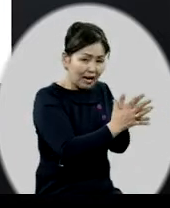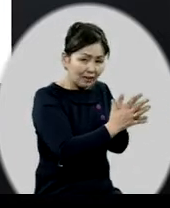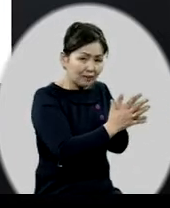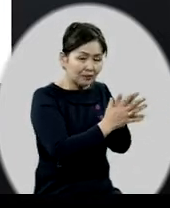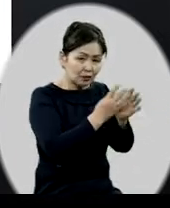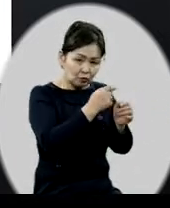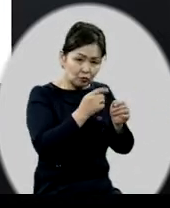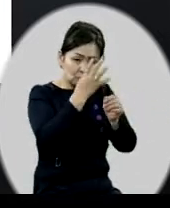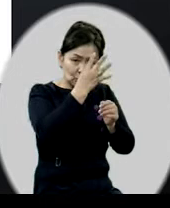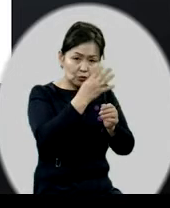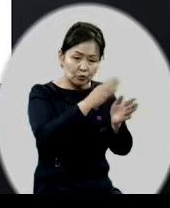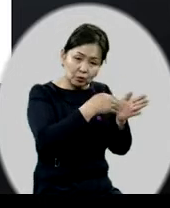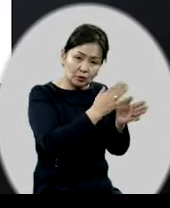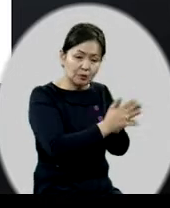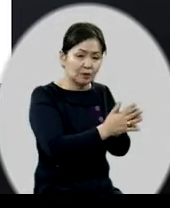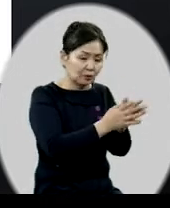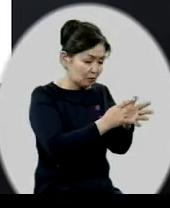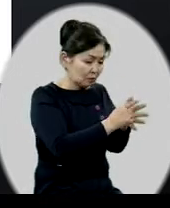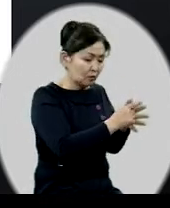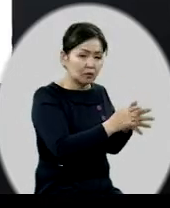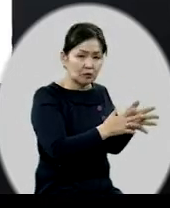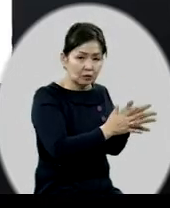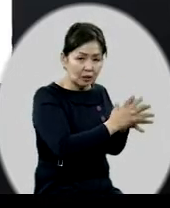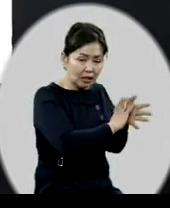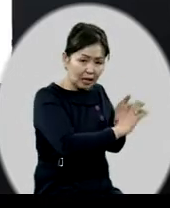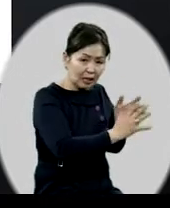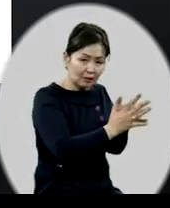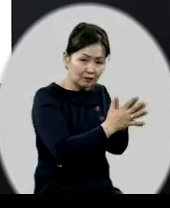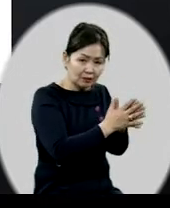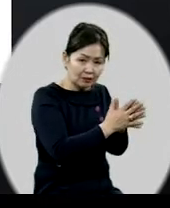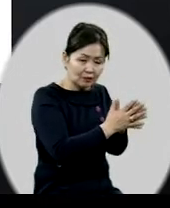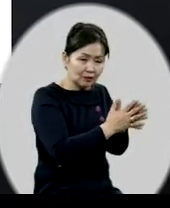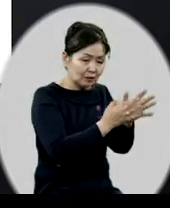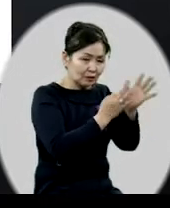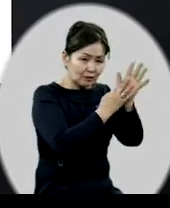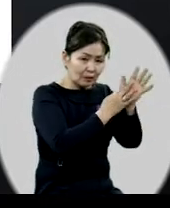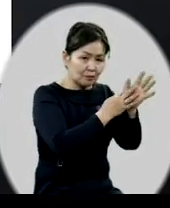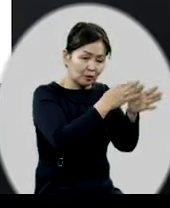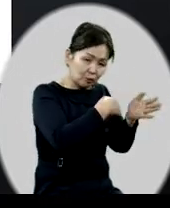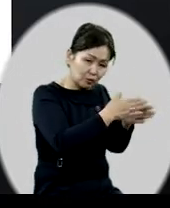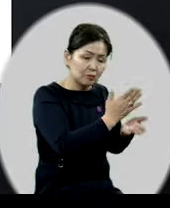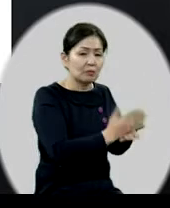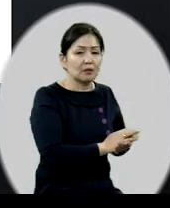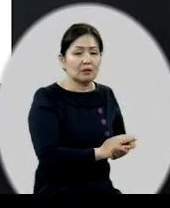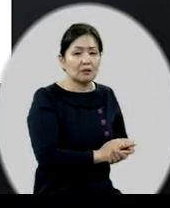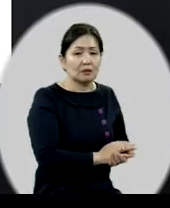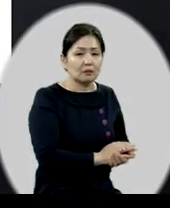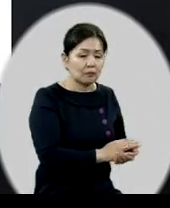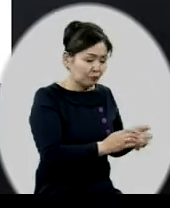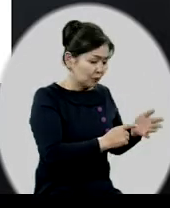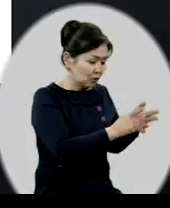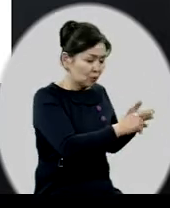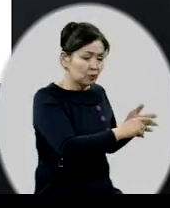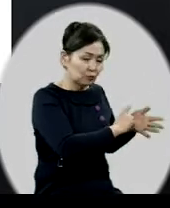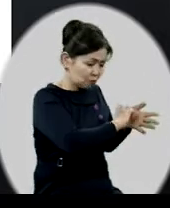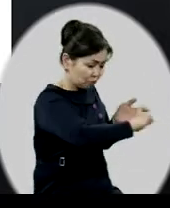байна. 2 дугаартай дүрсэд 10.8 хэсгийн бодсон байна. 3